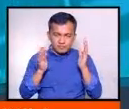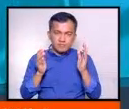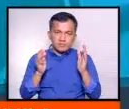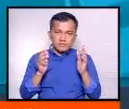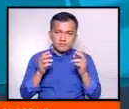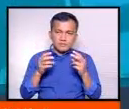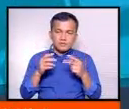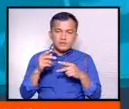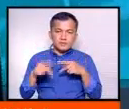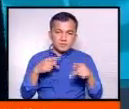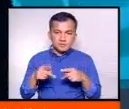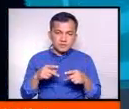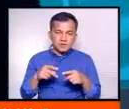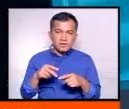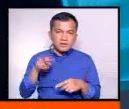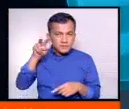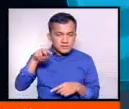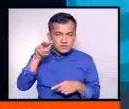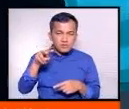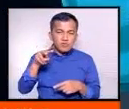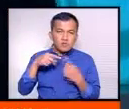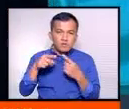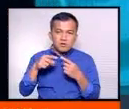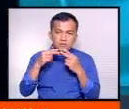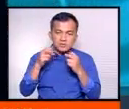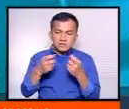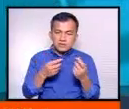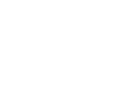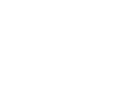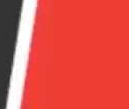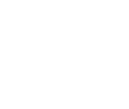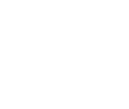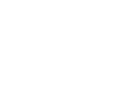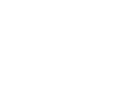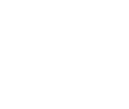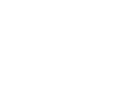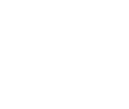Isang video message rin ang ginawa ng PNP para batiin ang Pangulo.